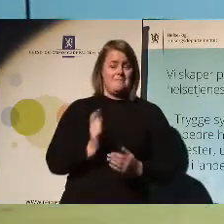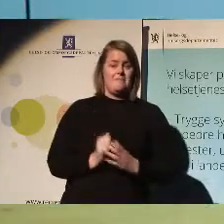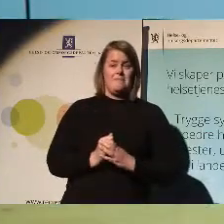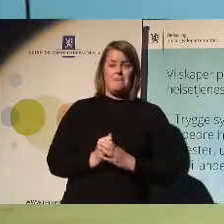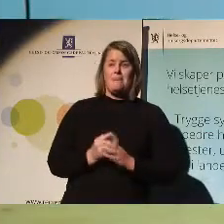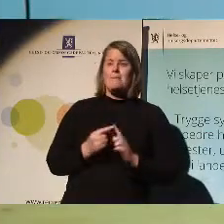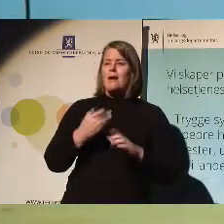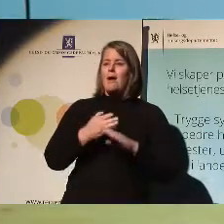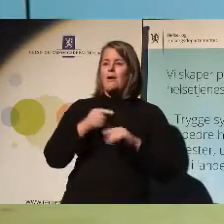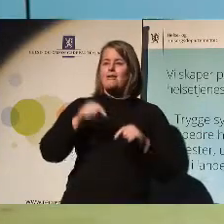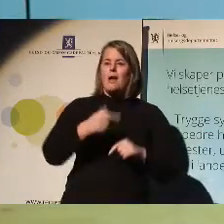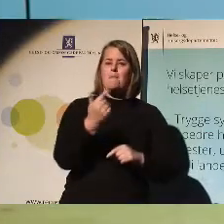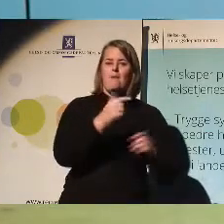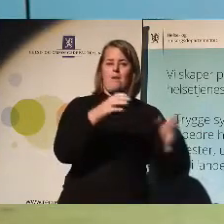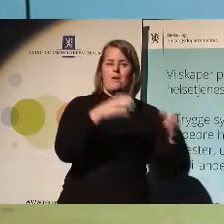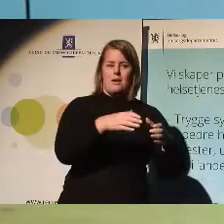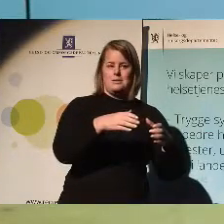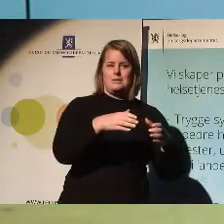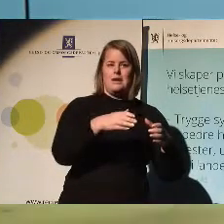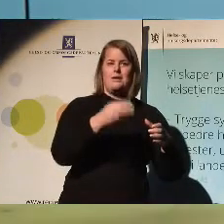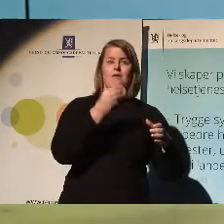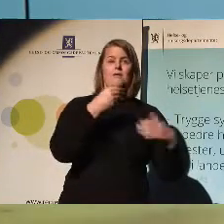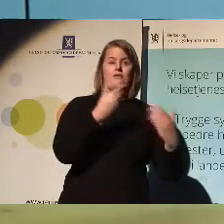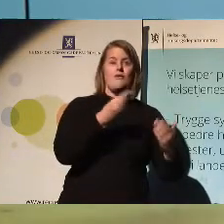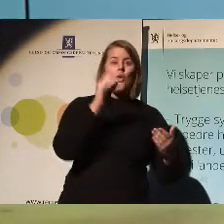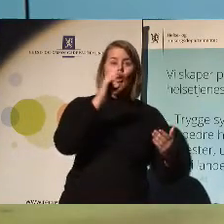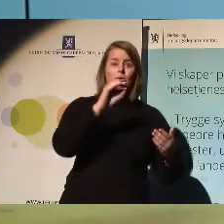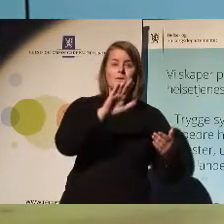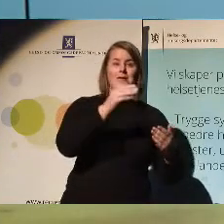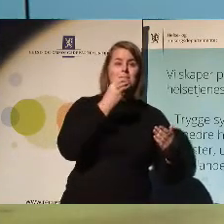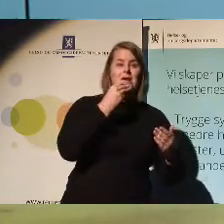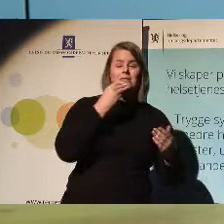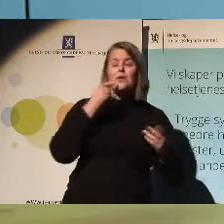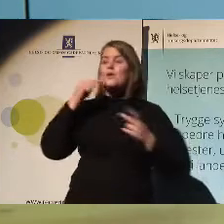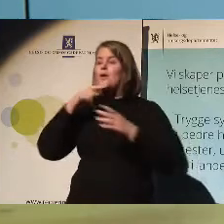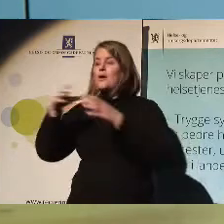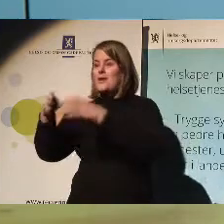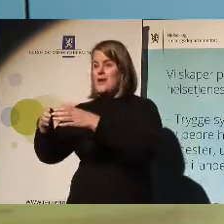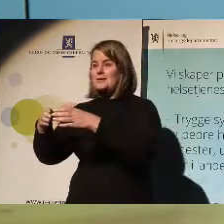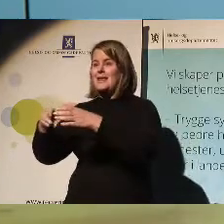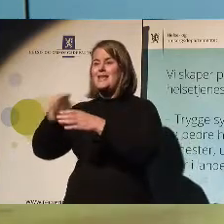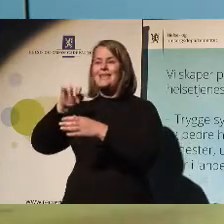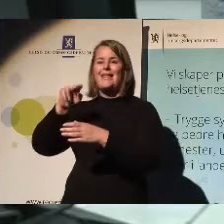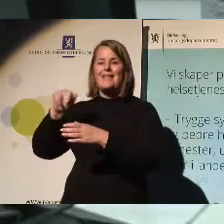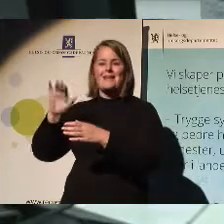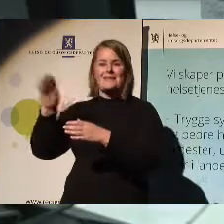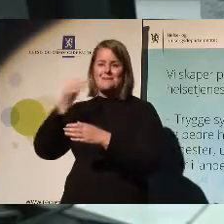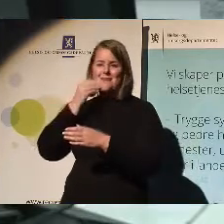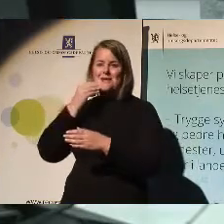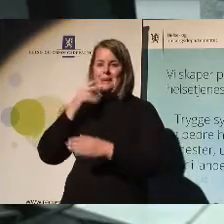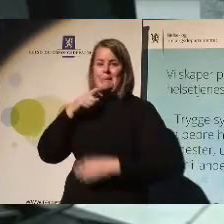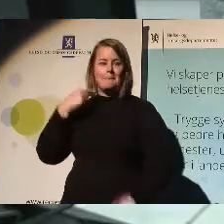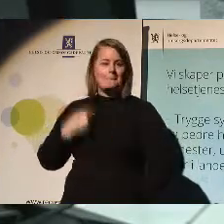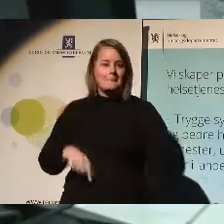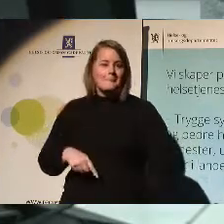dag skal blå klasse få Otto sin mat, og rød klasse skal få maten til Nina. Mam!